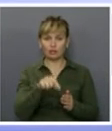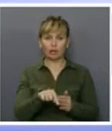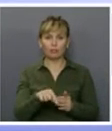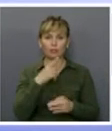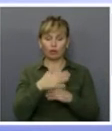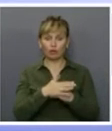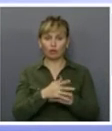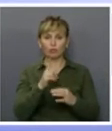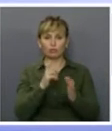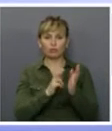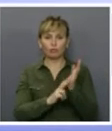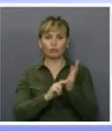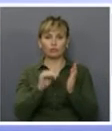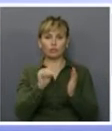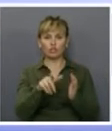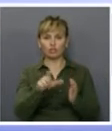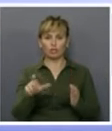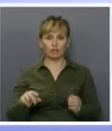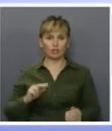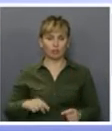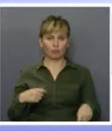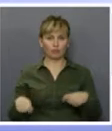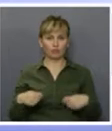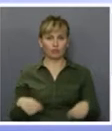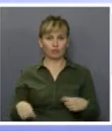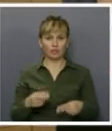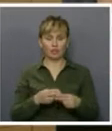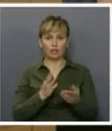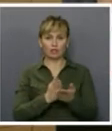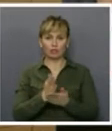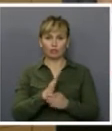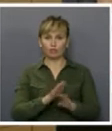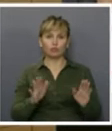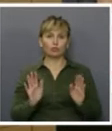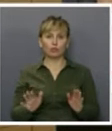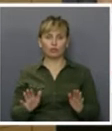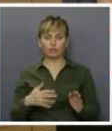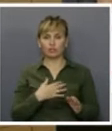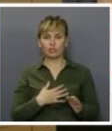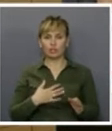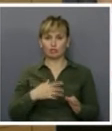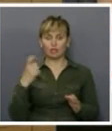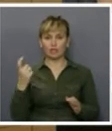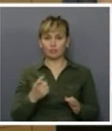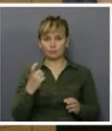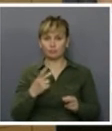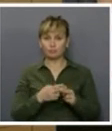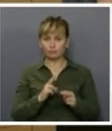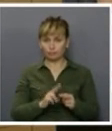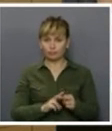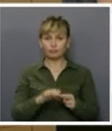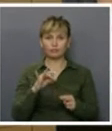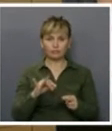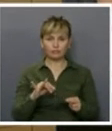около 180 тысяч человек. Угу. То есть эта отрасль, она не только, скажем так, значимая экономически, но это еще и